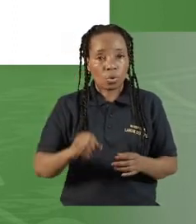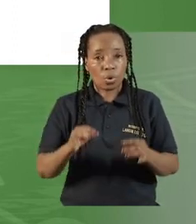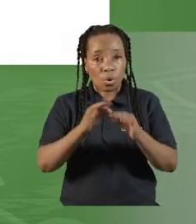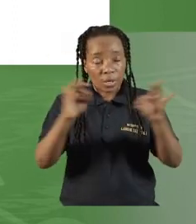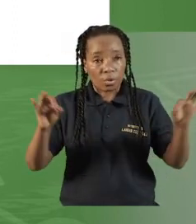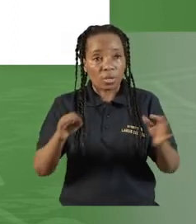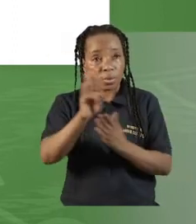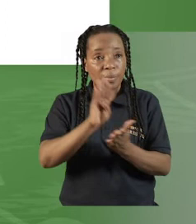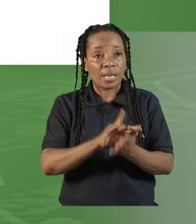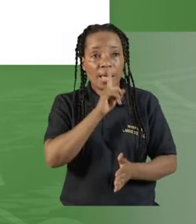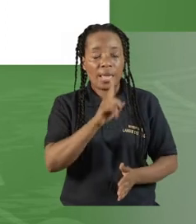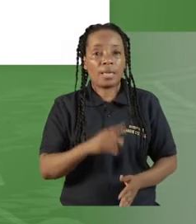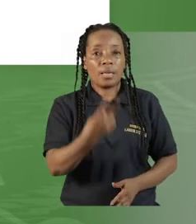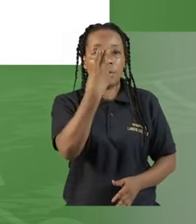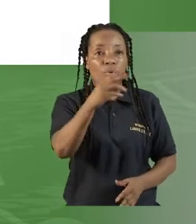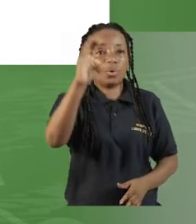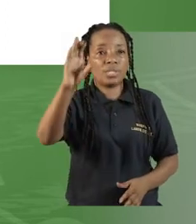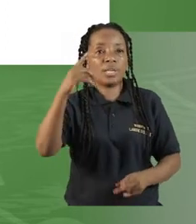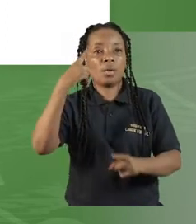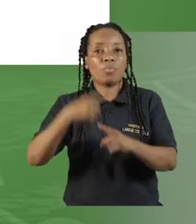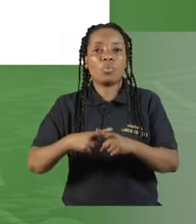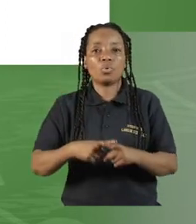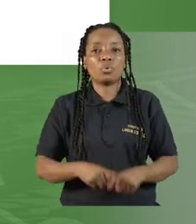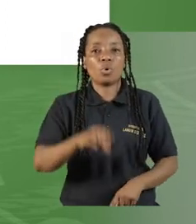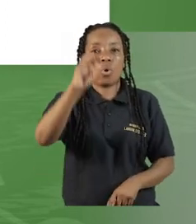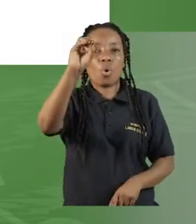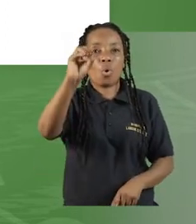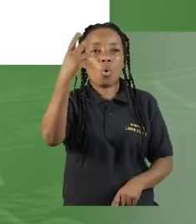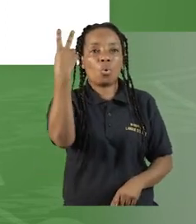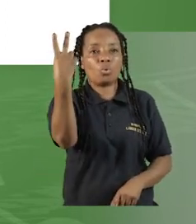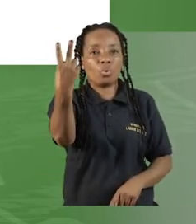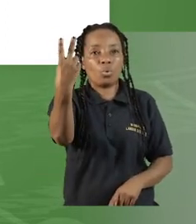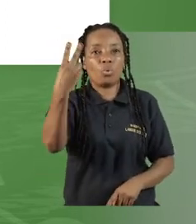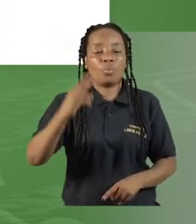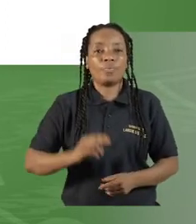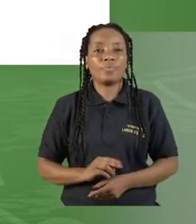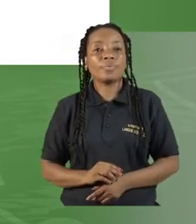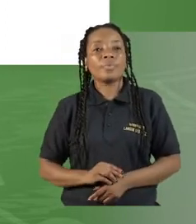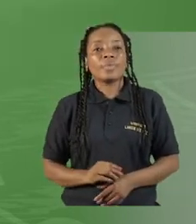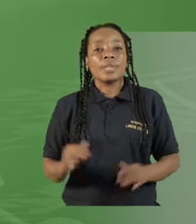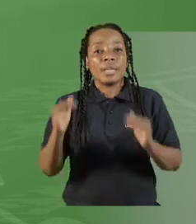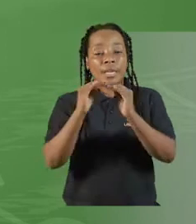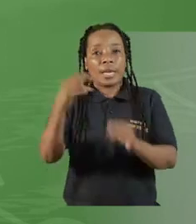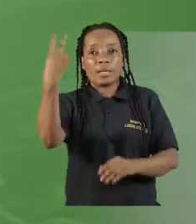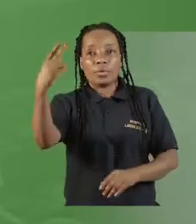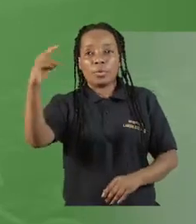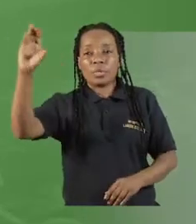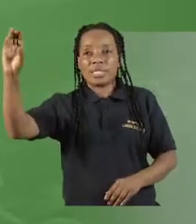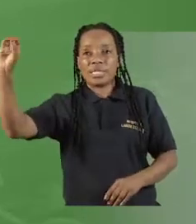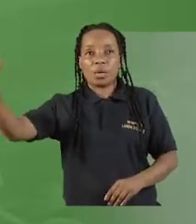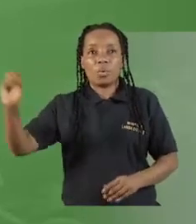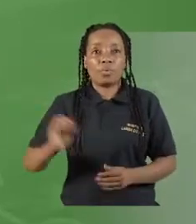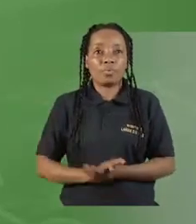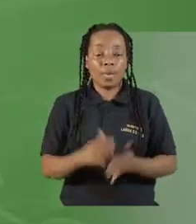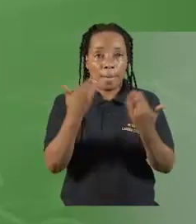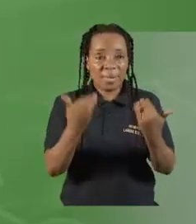2C plus O2 donne 2CO. Nous allons maintenant parler de la